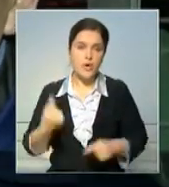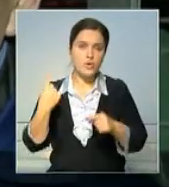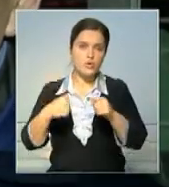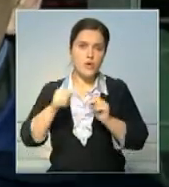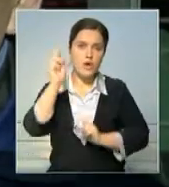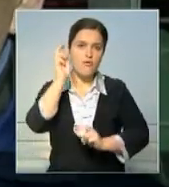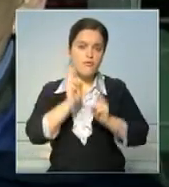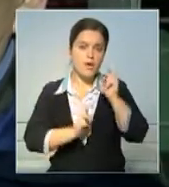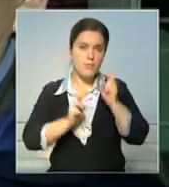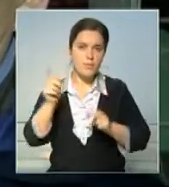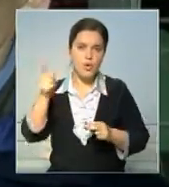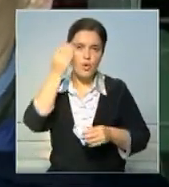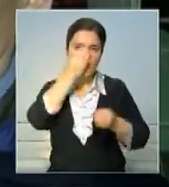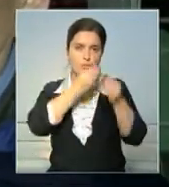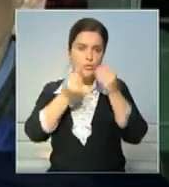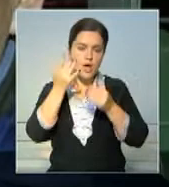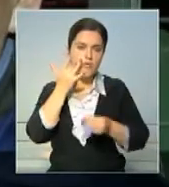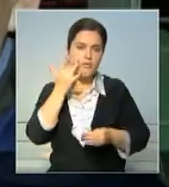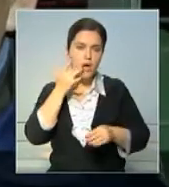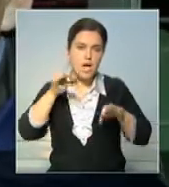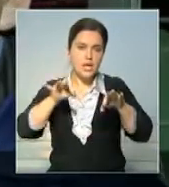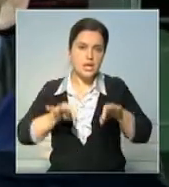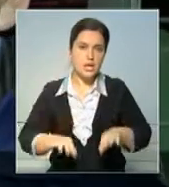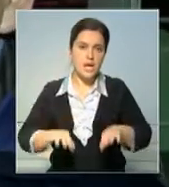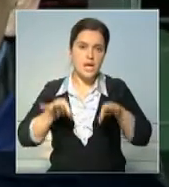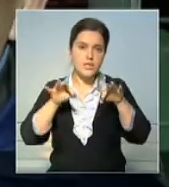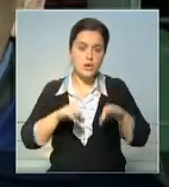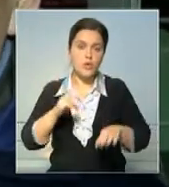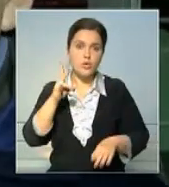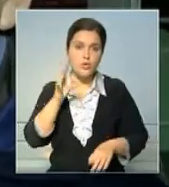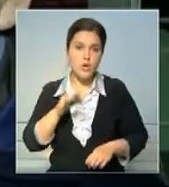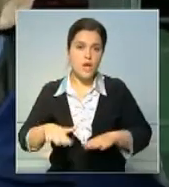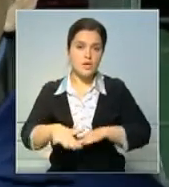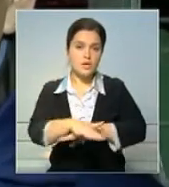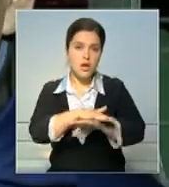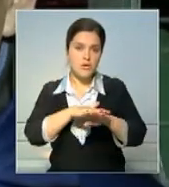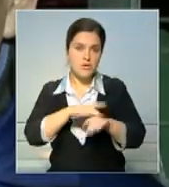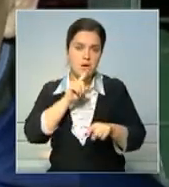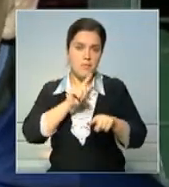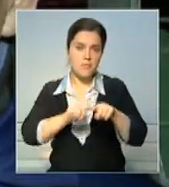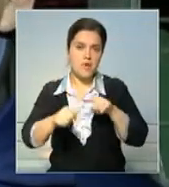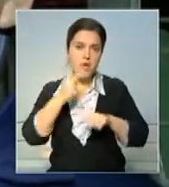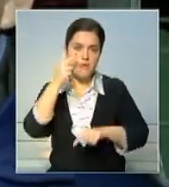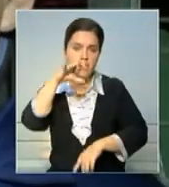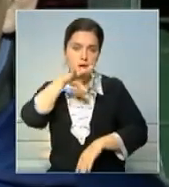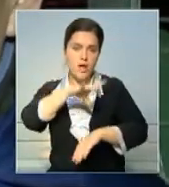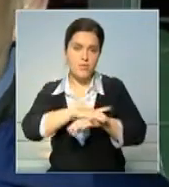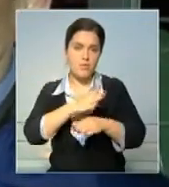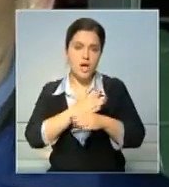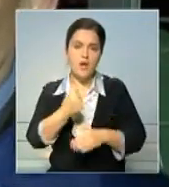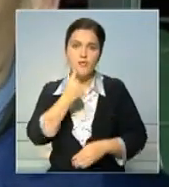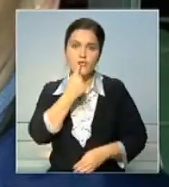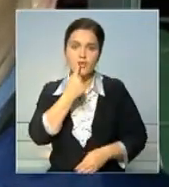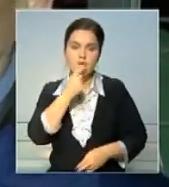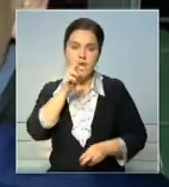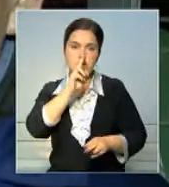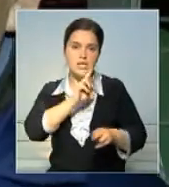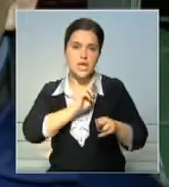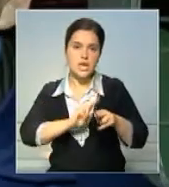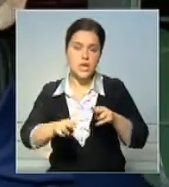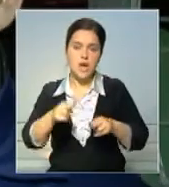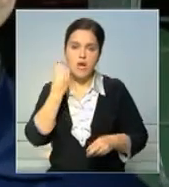так сказать, искусственные красители. Но народ быстро это распознает, вкусовые качества